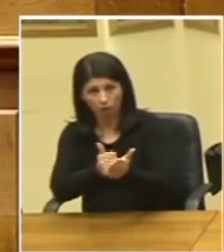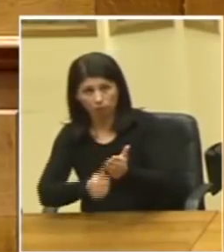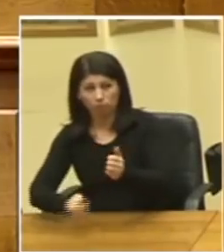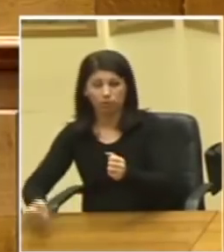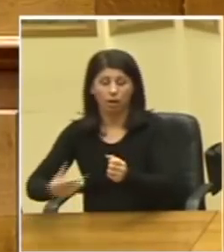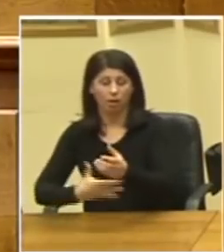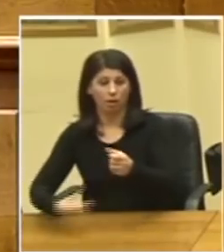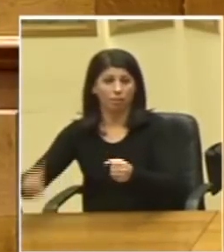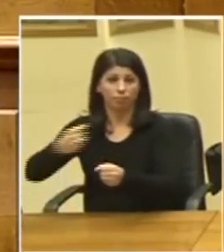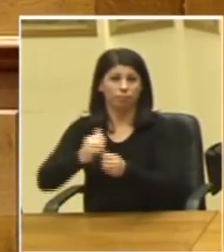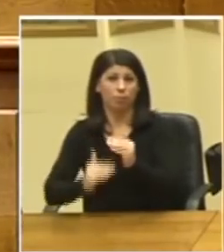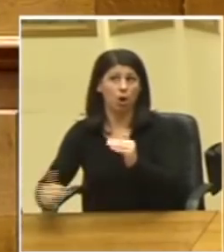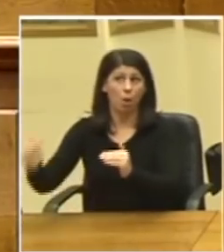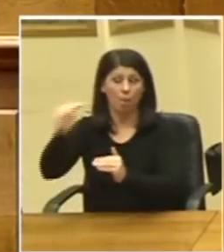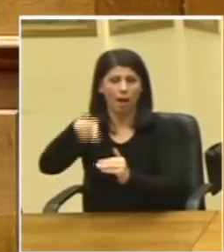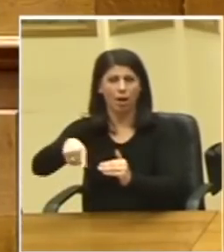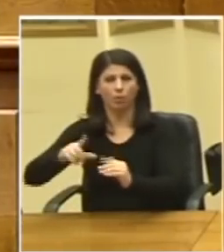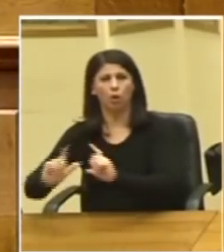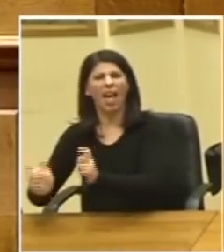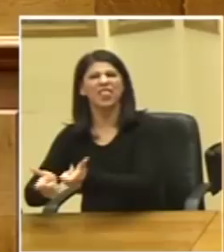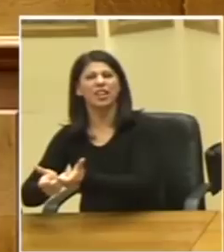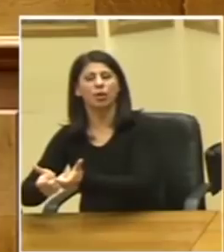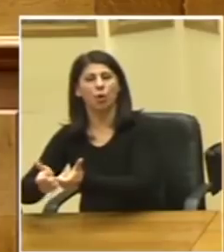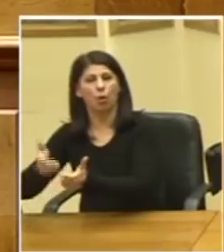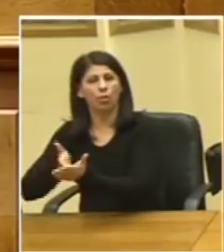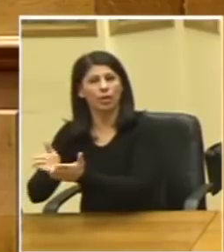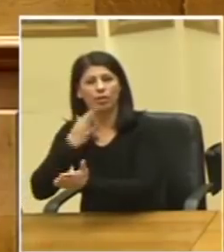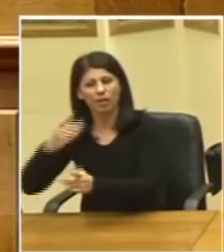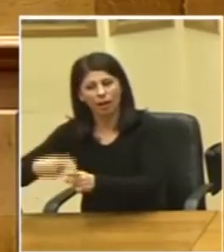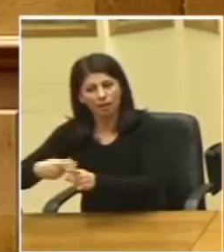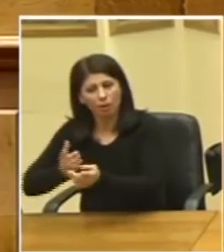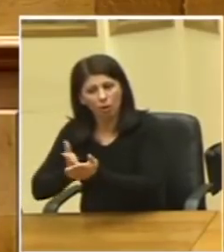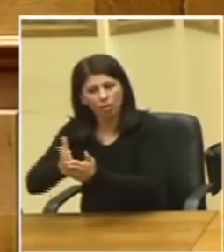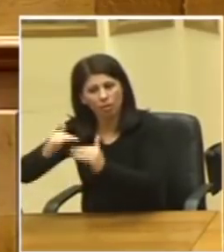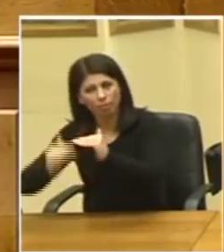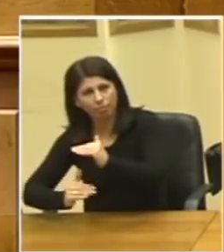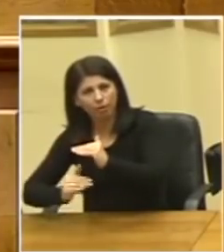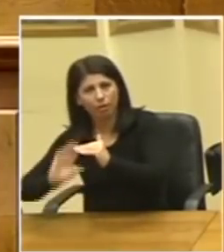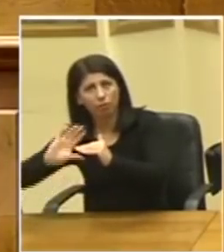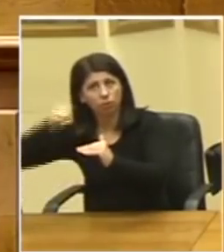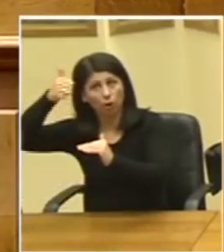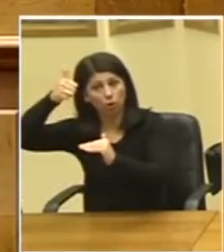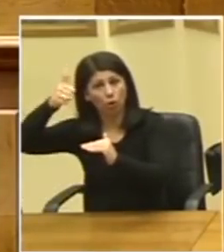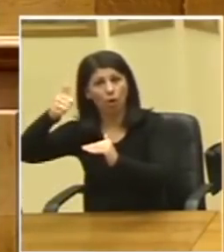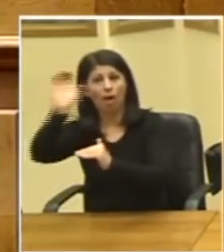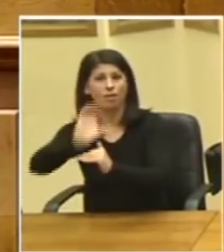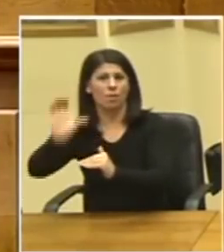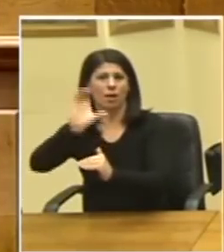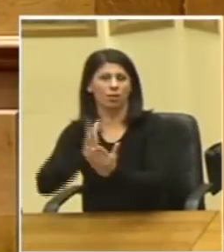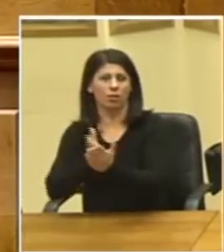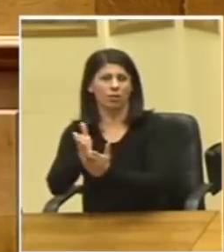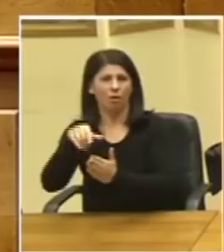άρθρα 27 και 28. Αφού αυτά αποτελούν συχνά τον πολιορκητικό κρυό,